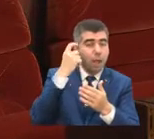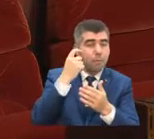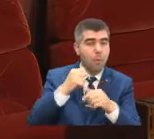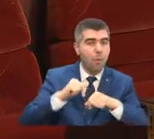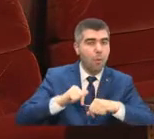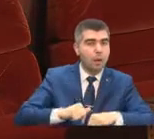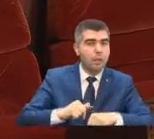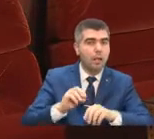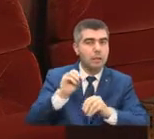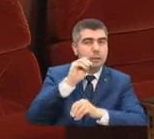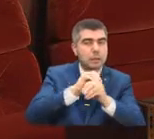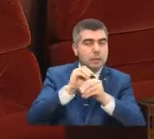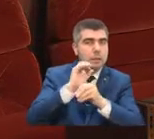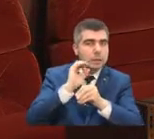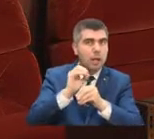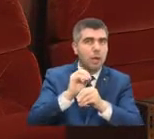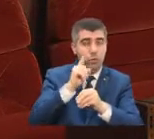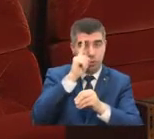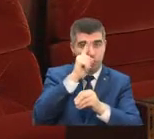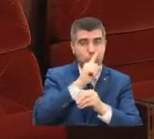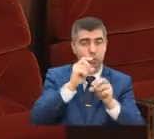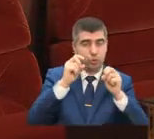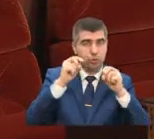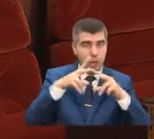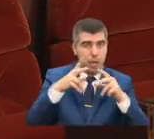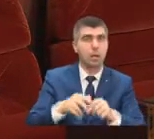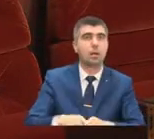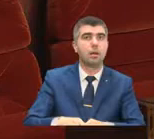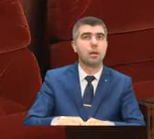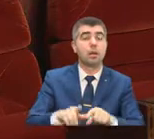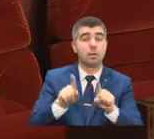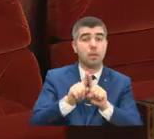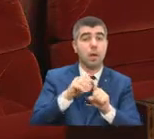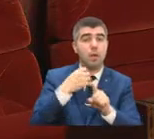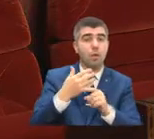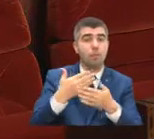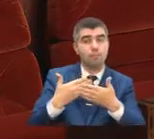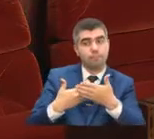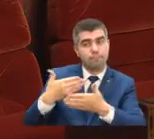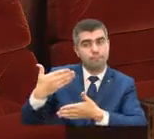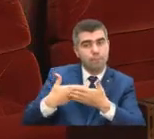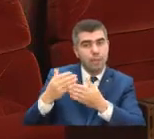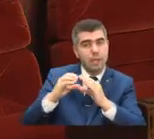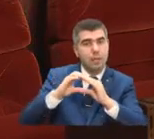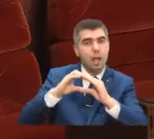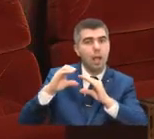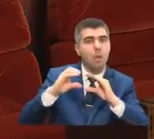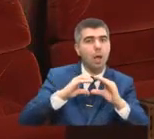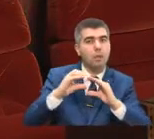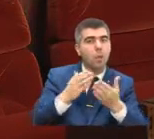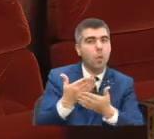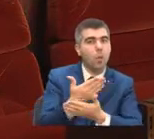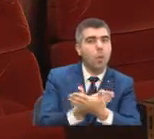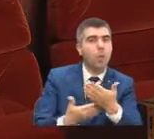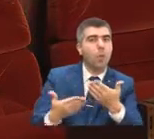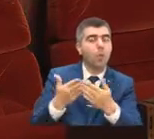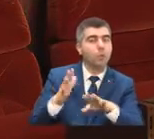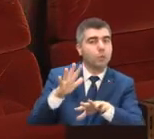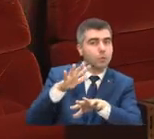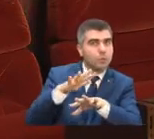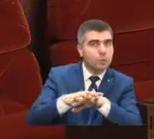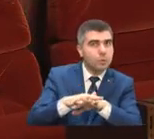ومقاربة مندمجة، ونتمنى أن تكون هناك جسور بين الهيئات الممثلة لهذه الفئات